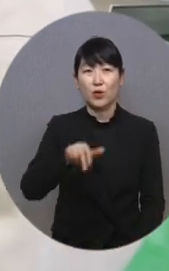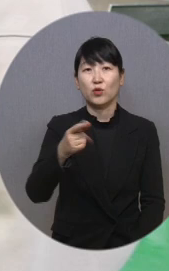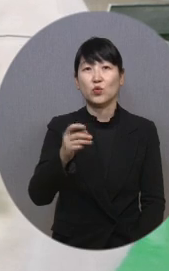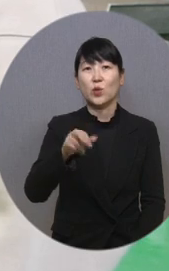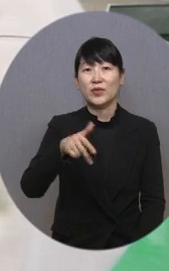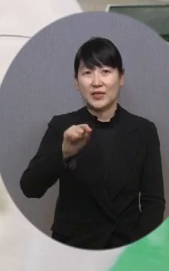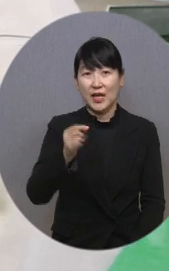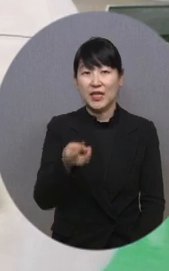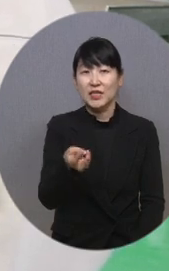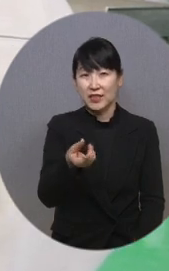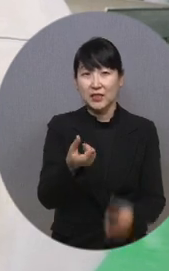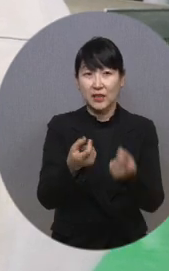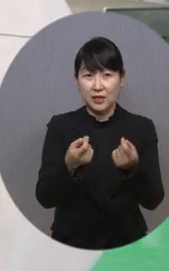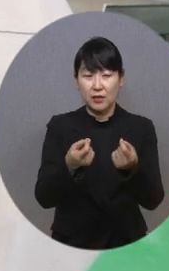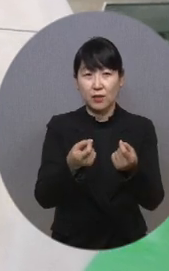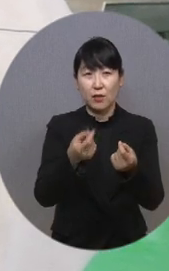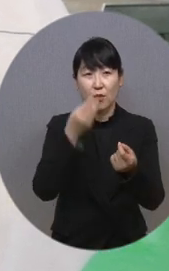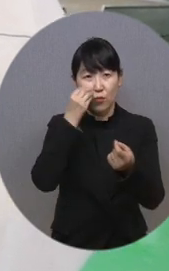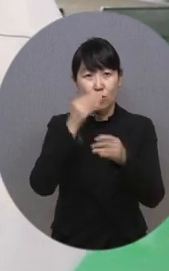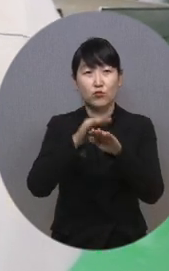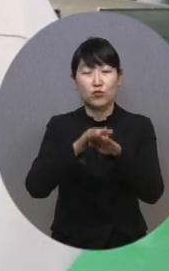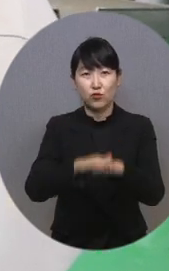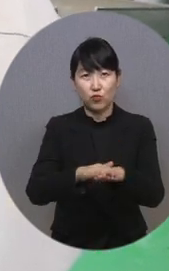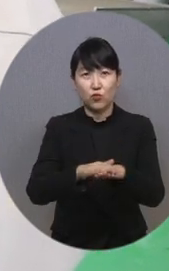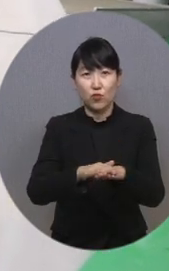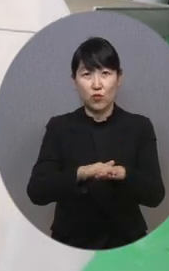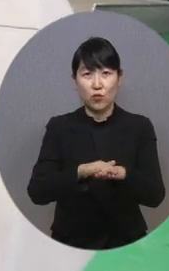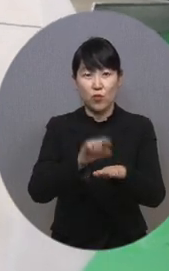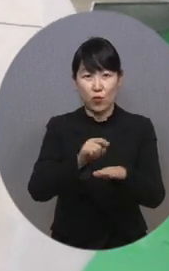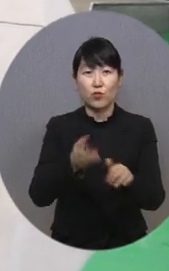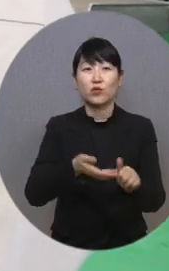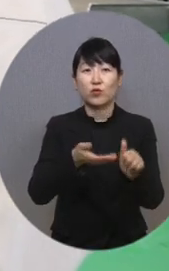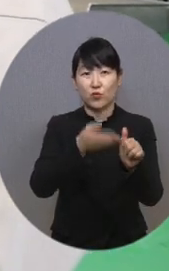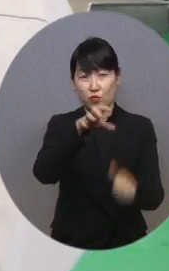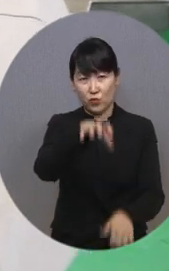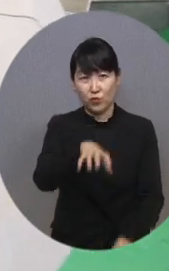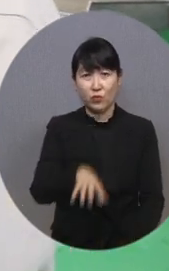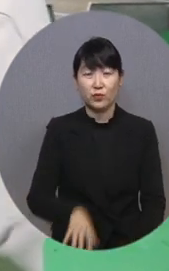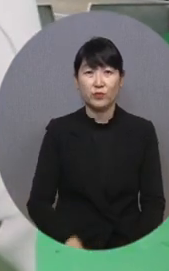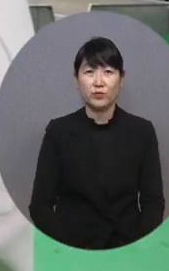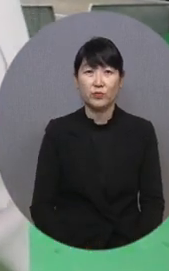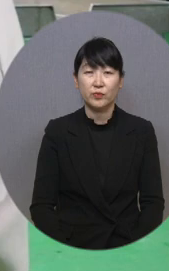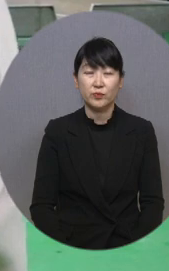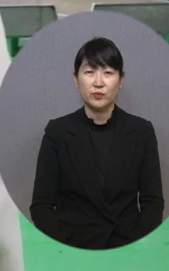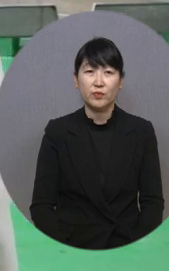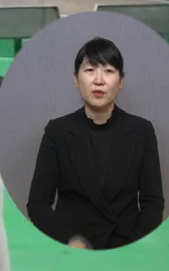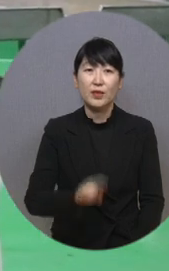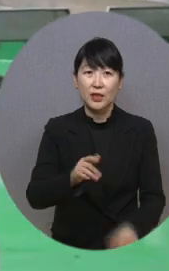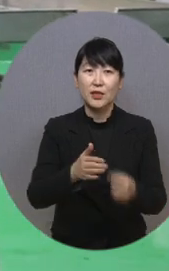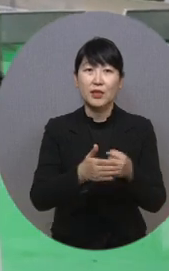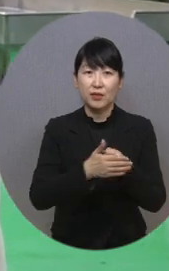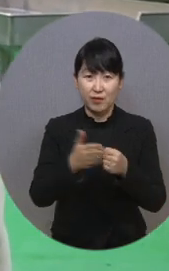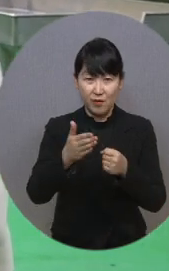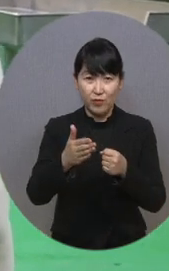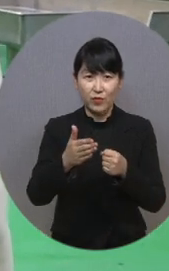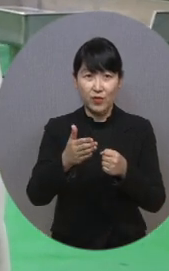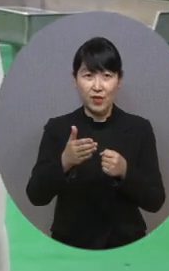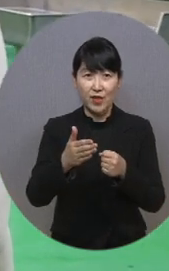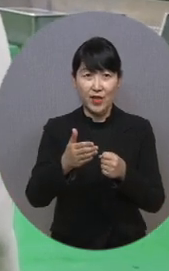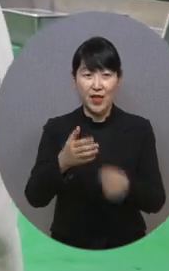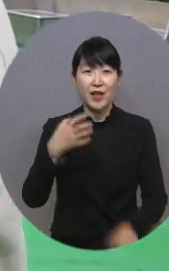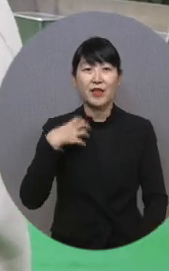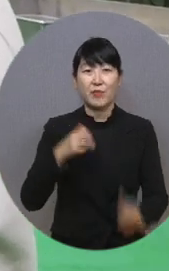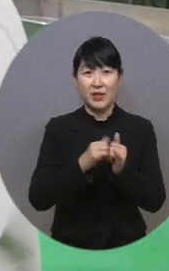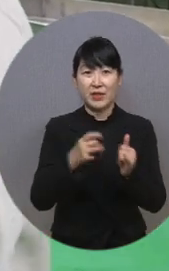종자를 보관하고 개대를 하고 배양하는 그런 시설입니다. 아, 그래서 관계자는 출입 금지다.